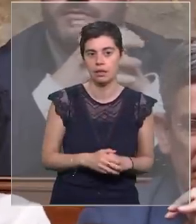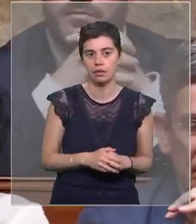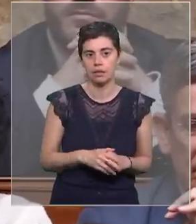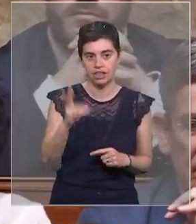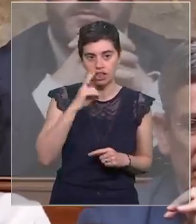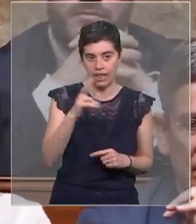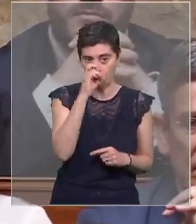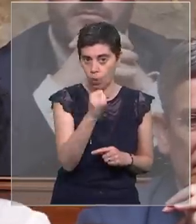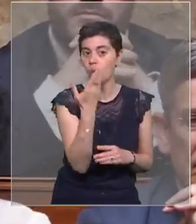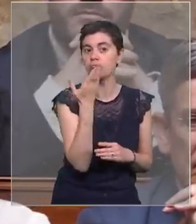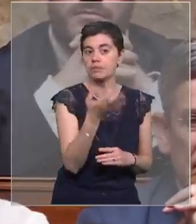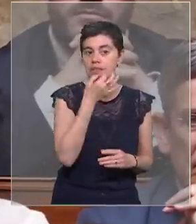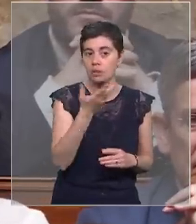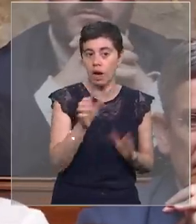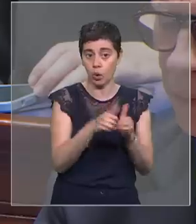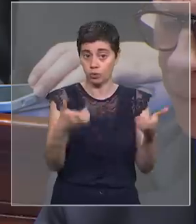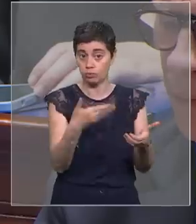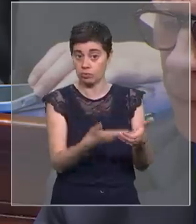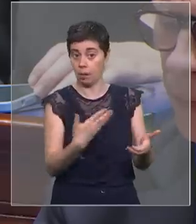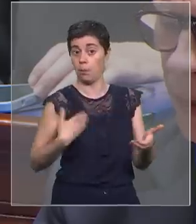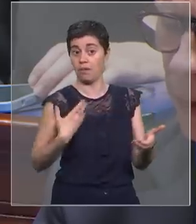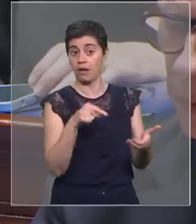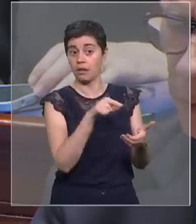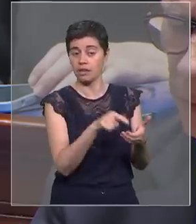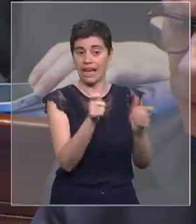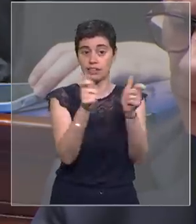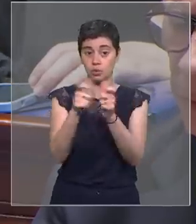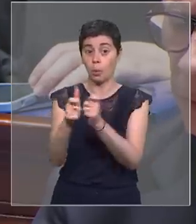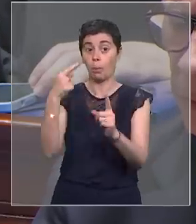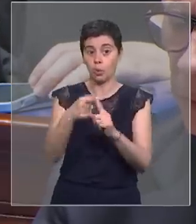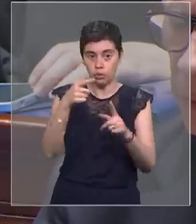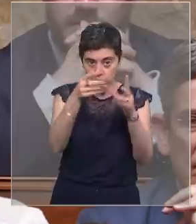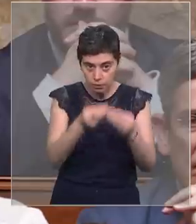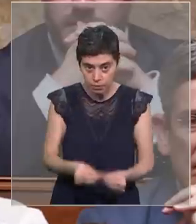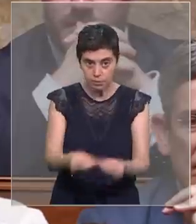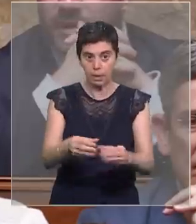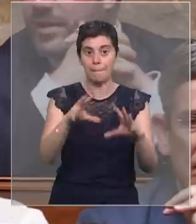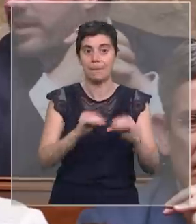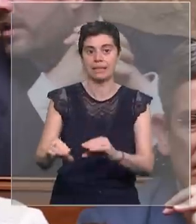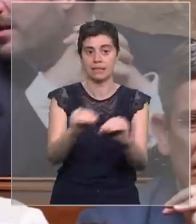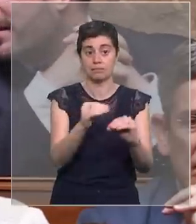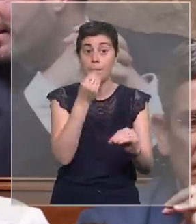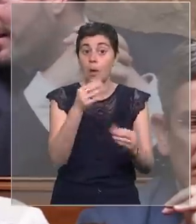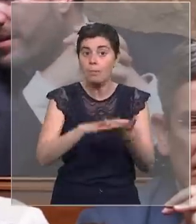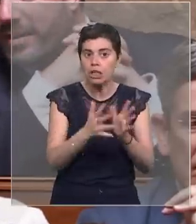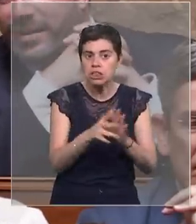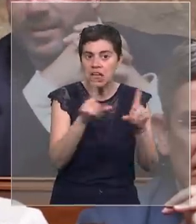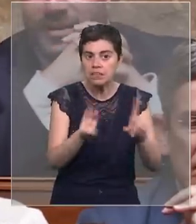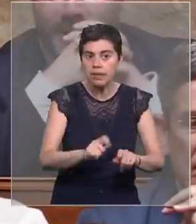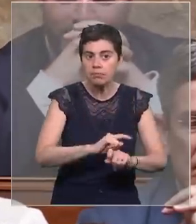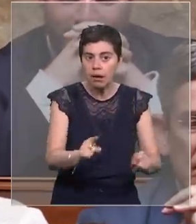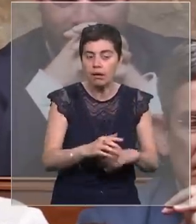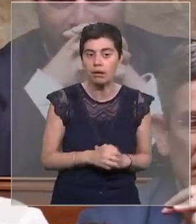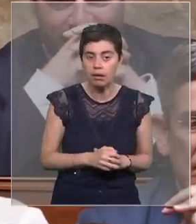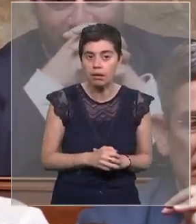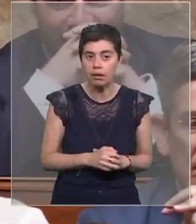Gaulle expliquait que notre Constitution, c'est des institutions et une pratique. Vous ne respectez pas ces bonnes pratiques, vous ne respectez même pas